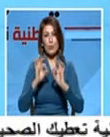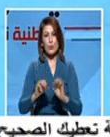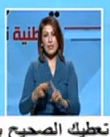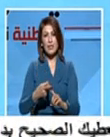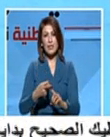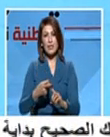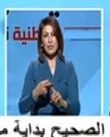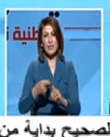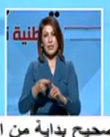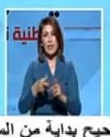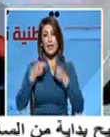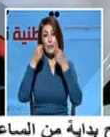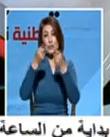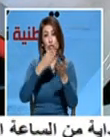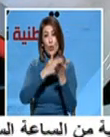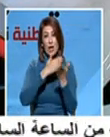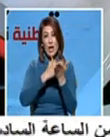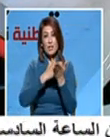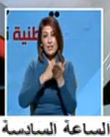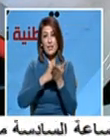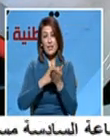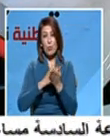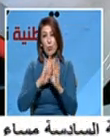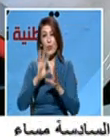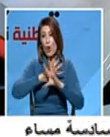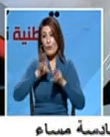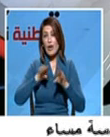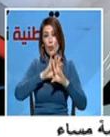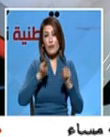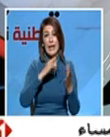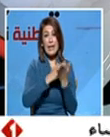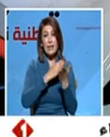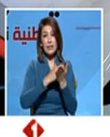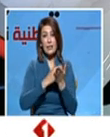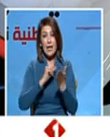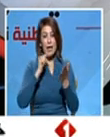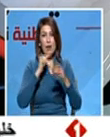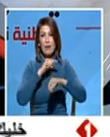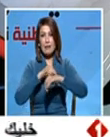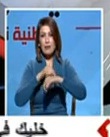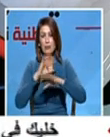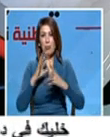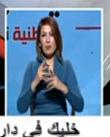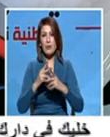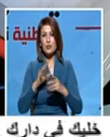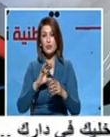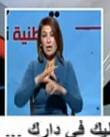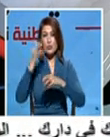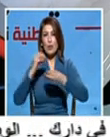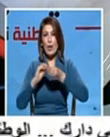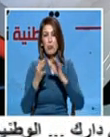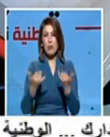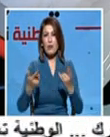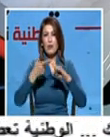معمول بها كارت وما ياخذهاش. فما ناس وفات لها الكارني نتاعهم الديلي نتاعو في يعطيك الصحه. هذاك كيفاش تعمل؟ بالنسبه للمنظومات العلاجيه الثلاث